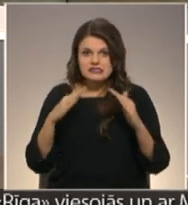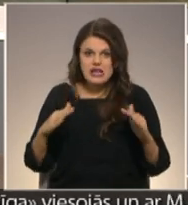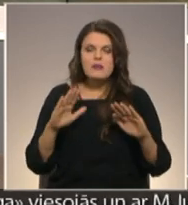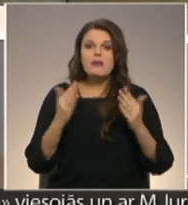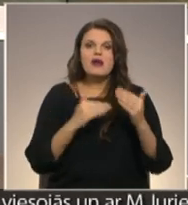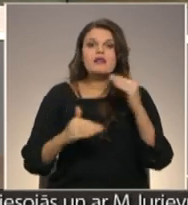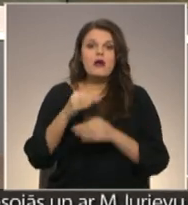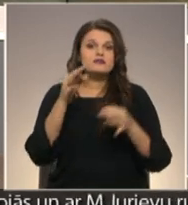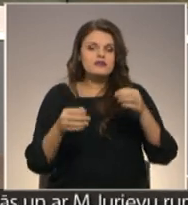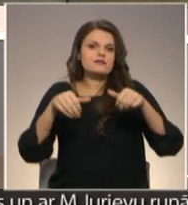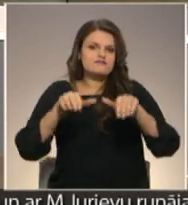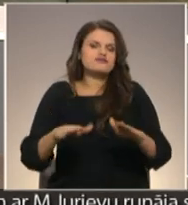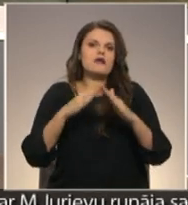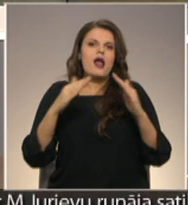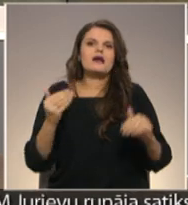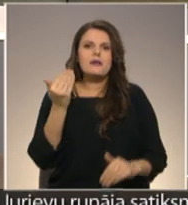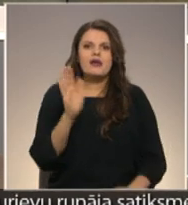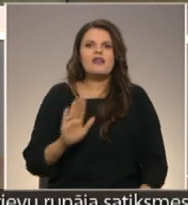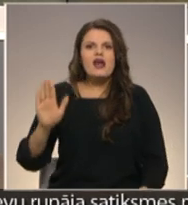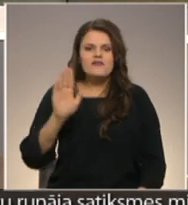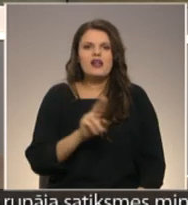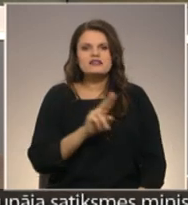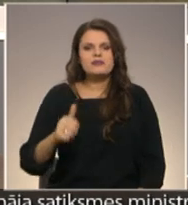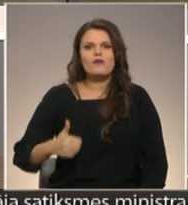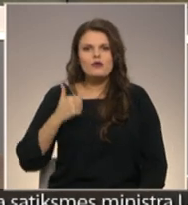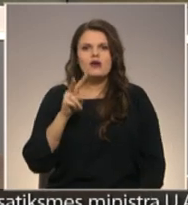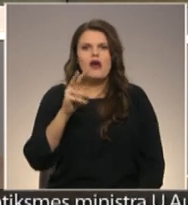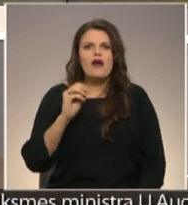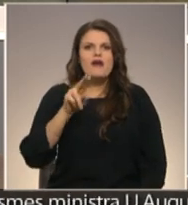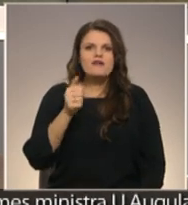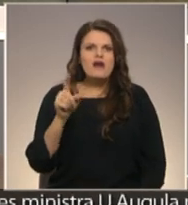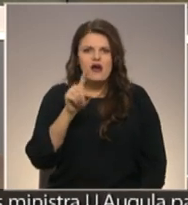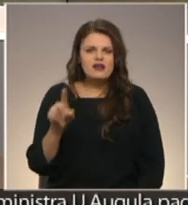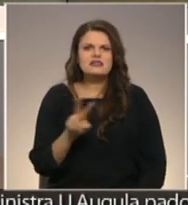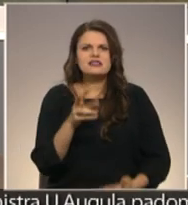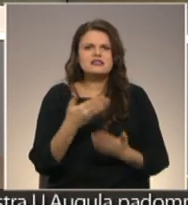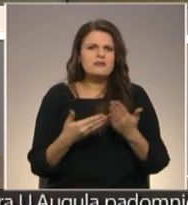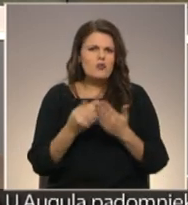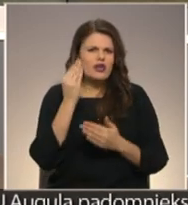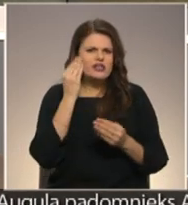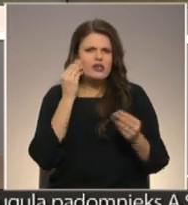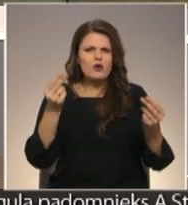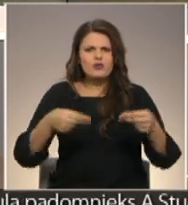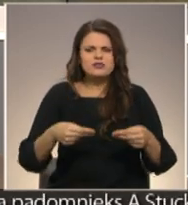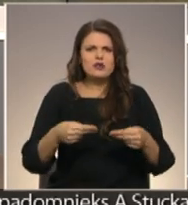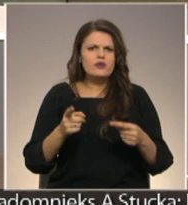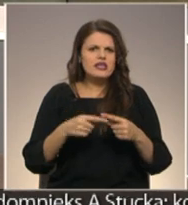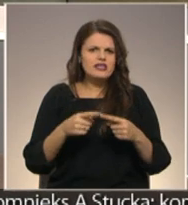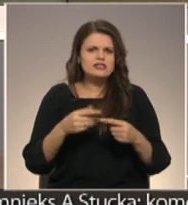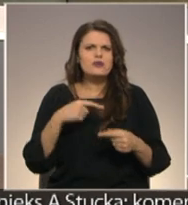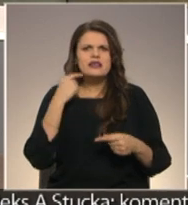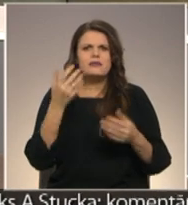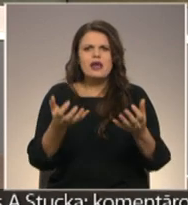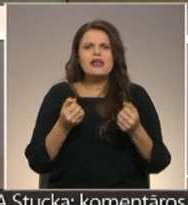tiesa atzinusi, ka ēkas pieder valstī, nevis uzņēmumam Vedgas, kas pamatojoties uz it kā noslēgto cesijas līgumu centās